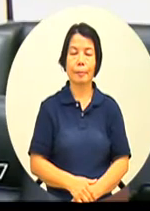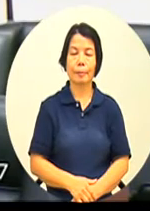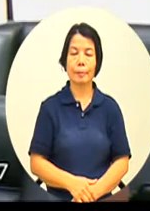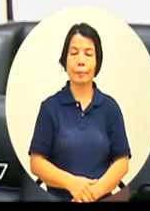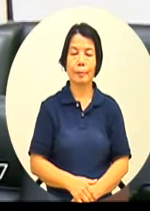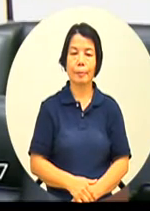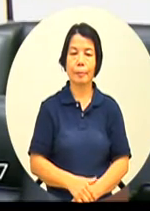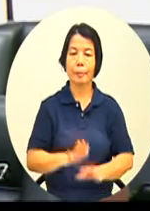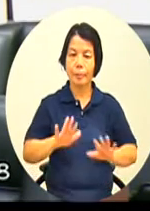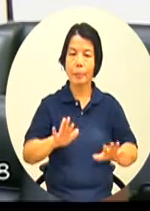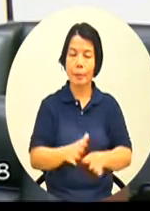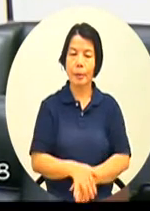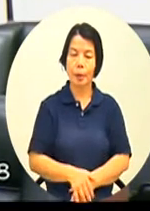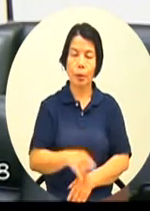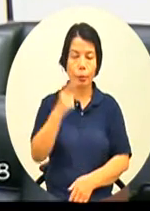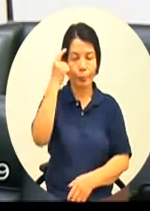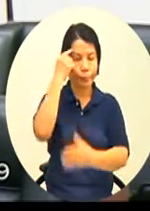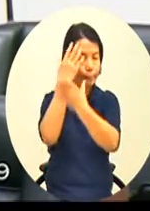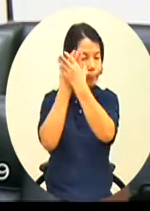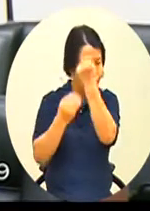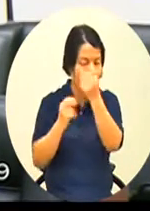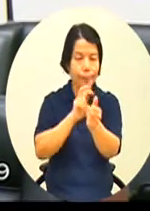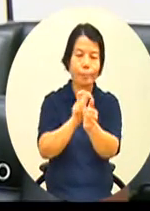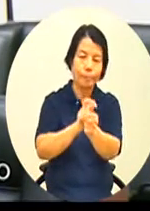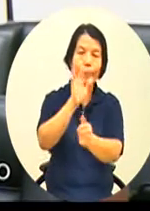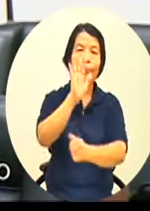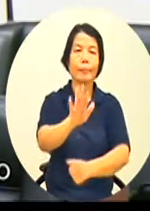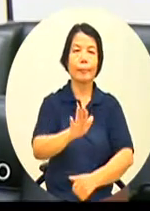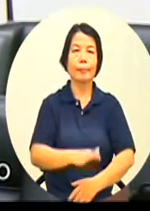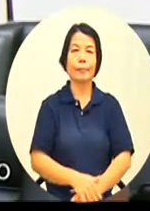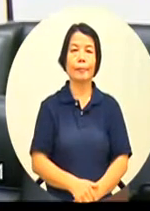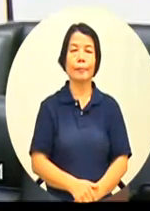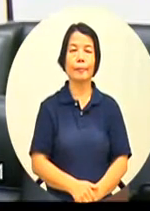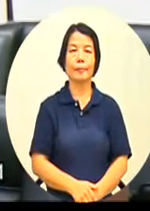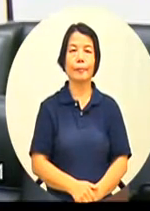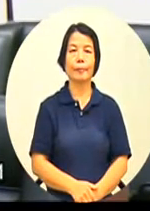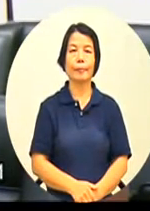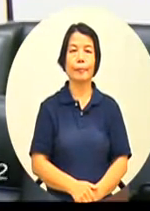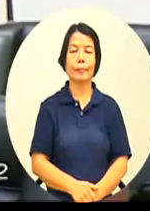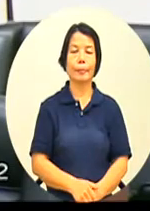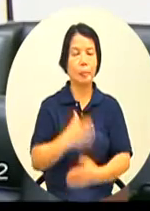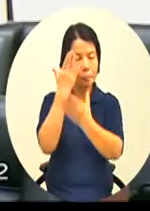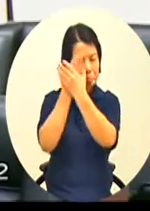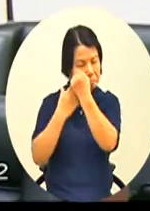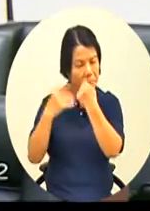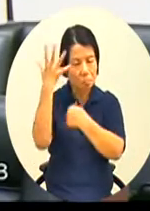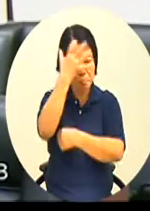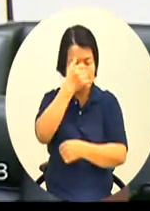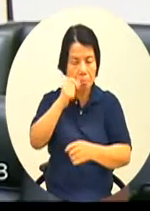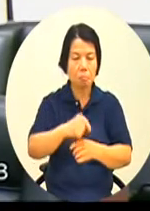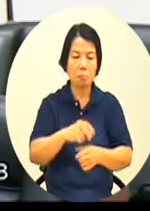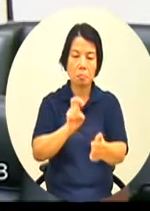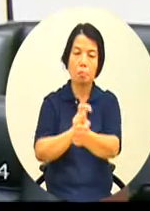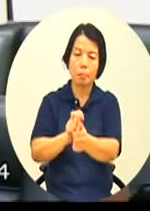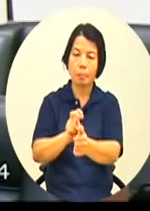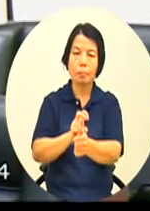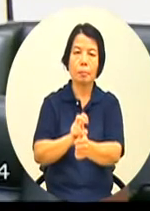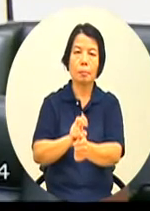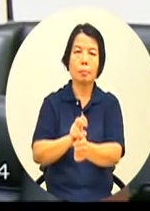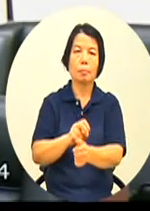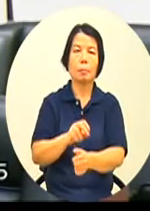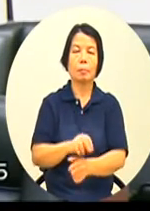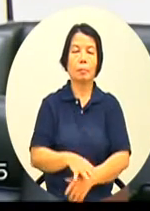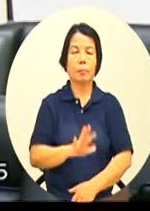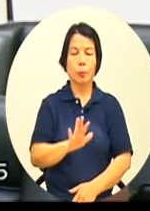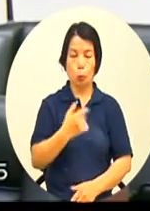个失智老人的照顾等等的。但是这个失智人老人照顾目前跟各位报